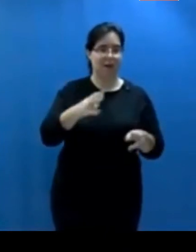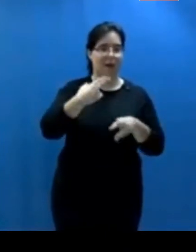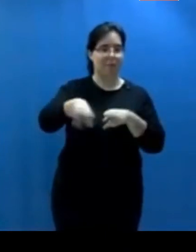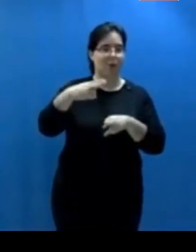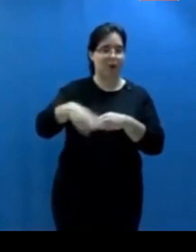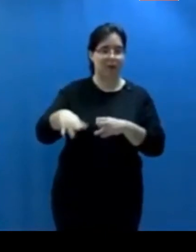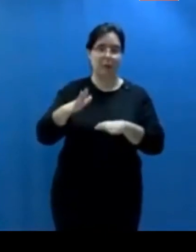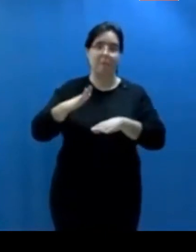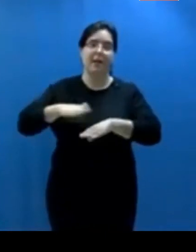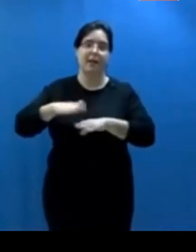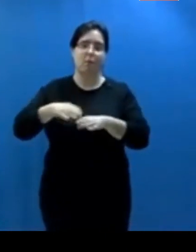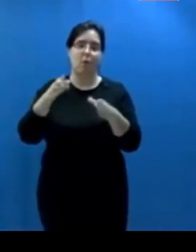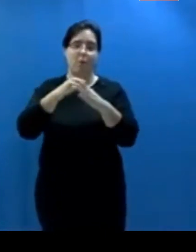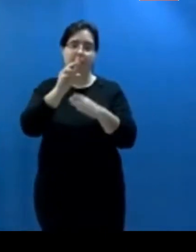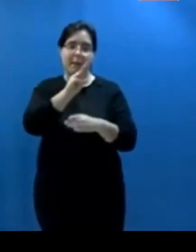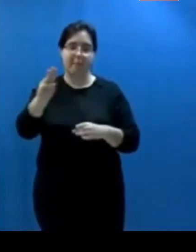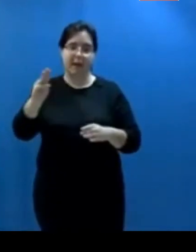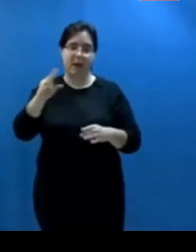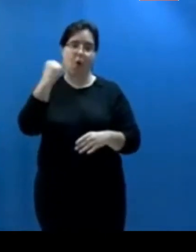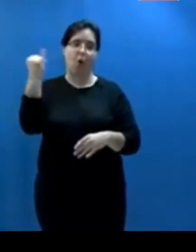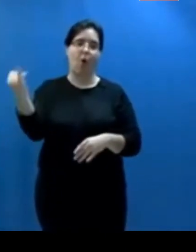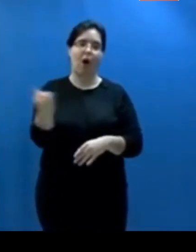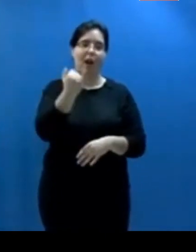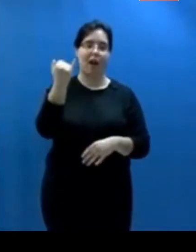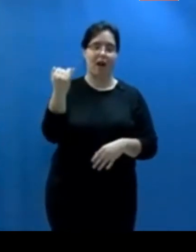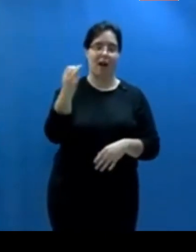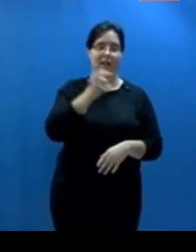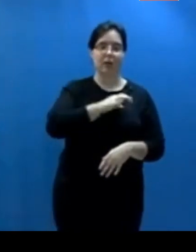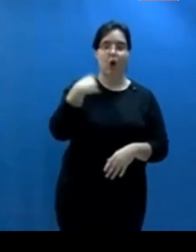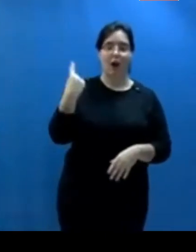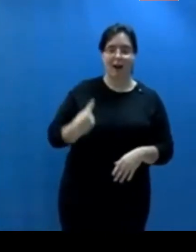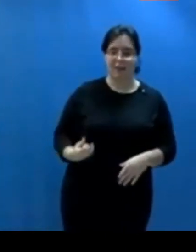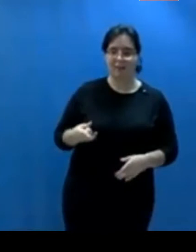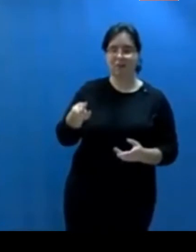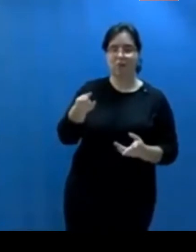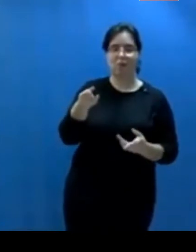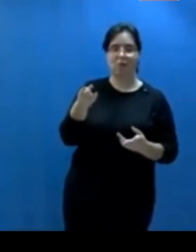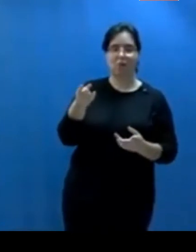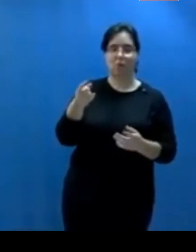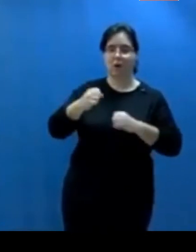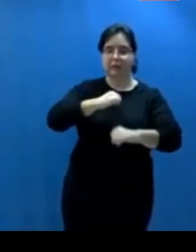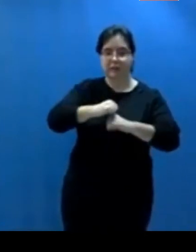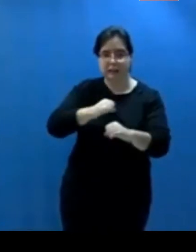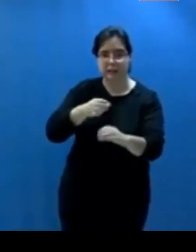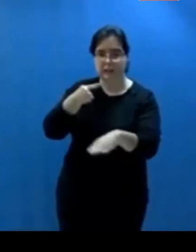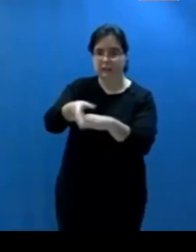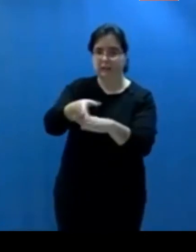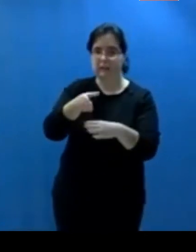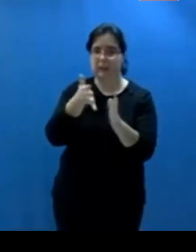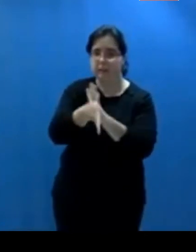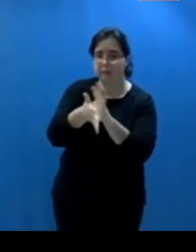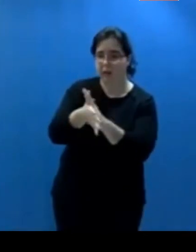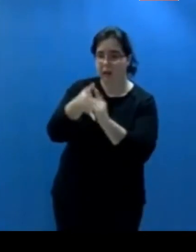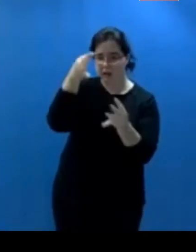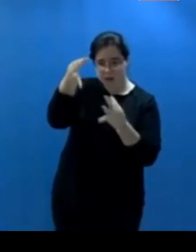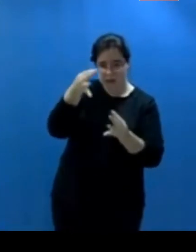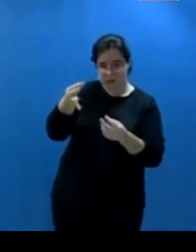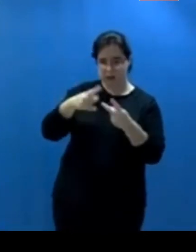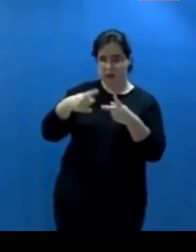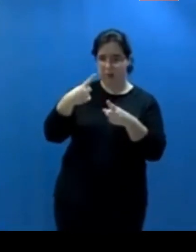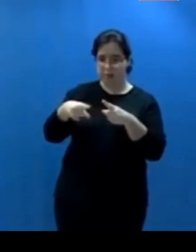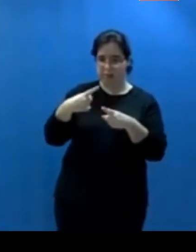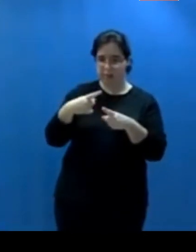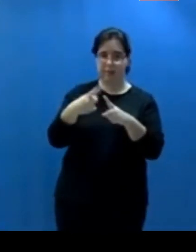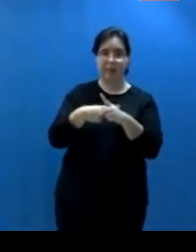del PP. M'hauria agradat moltíssim veure la senyora Bonich i la senyora Carrasco córrer per explicar cèntim a cèntim en què s'havien gastat els diners en